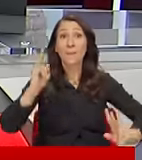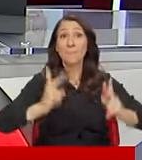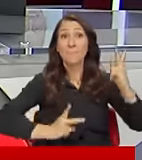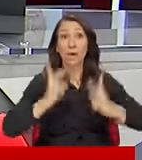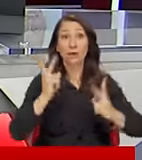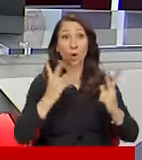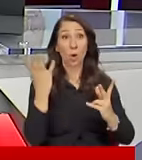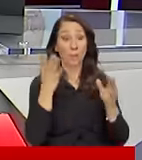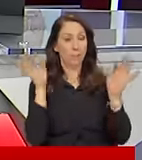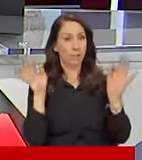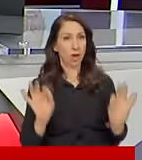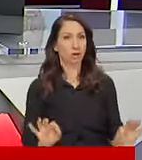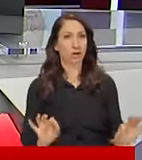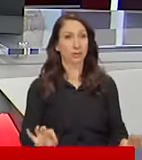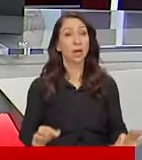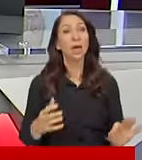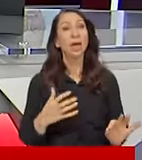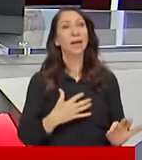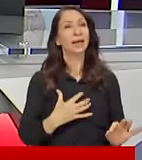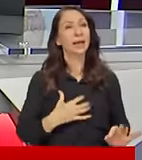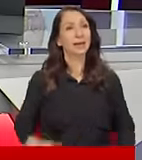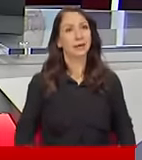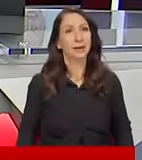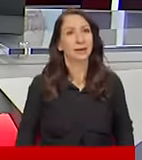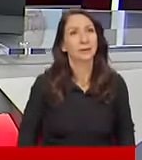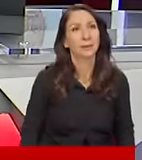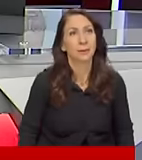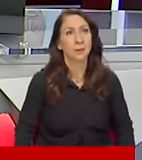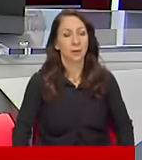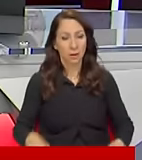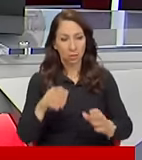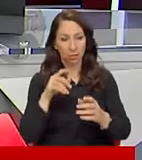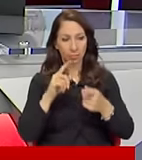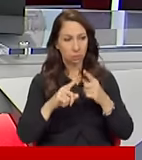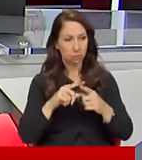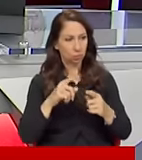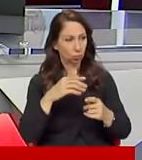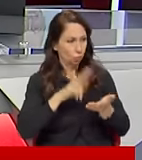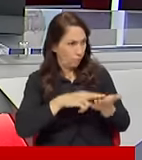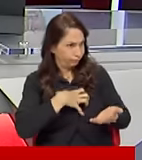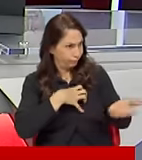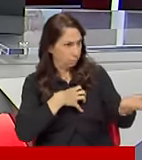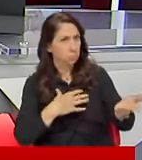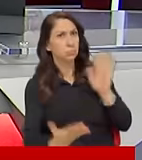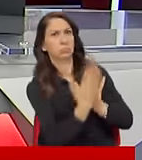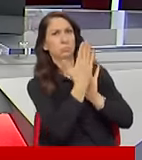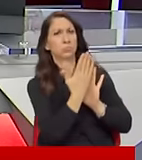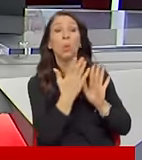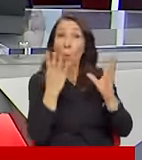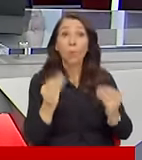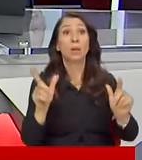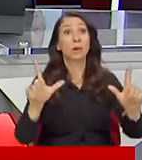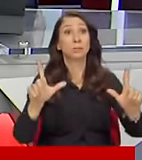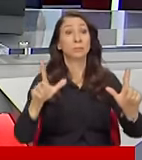Bazen öyle bir başlarsınız ki kendi partinizin mensubiyeti de size muhalefet yapabilir. Yapmalıdır da.